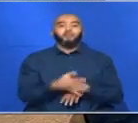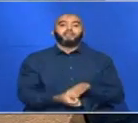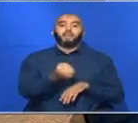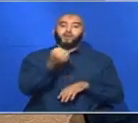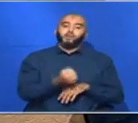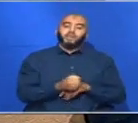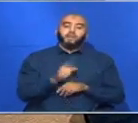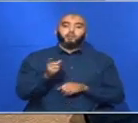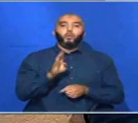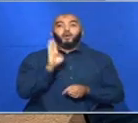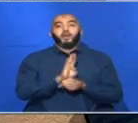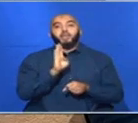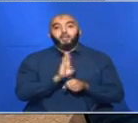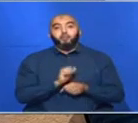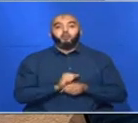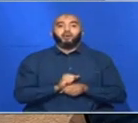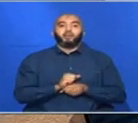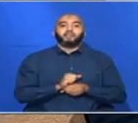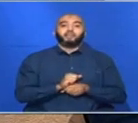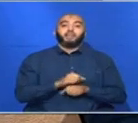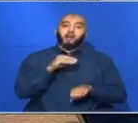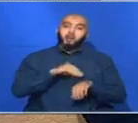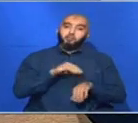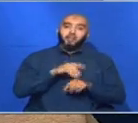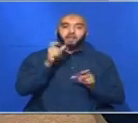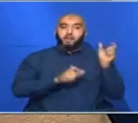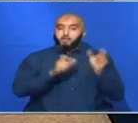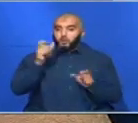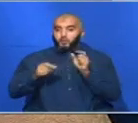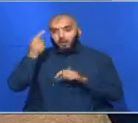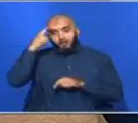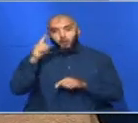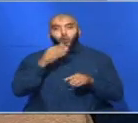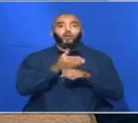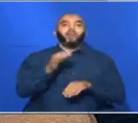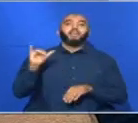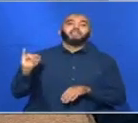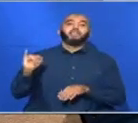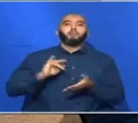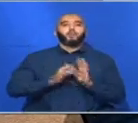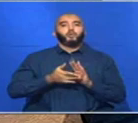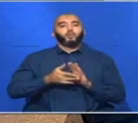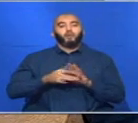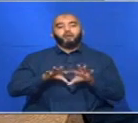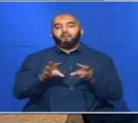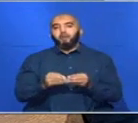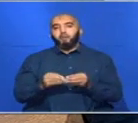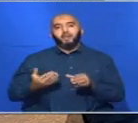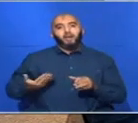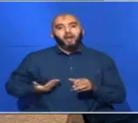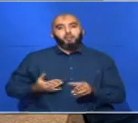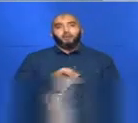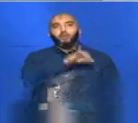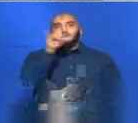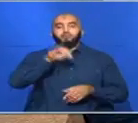الشاهد المبشر الداعي اليك باذنك يا سراج المنير وعلى اله وصحبه باحسان الى